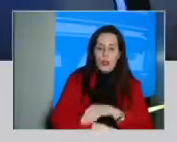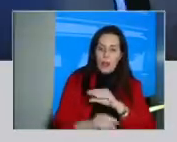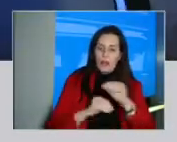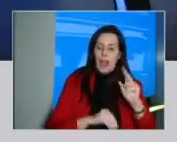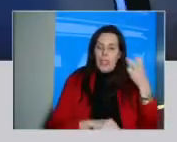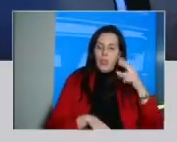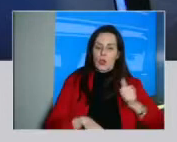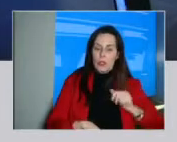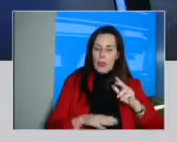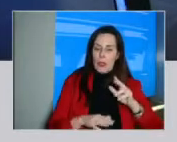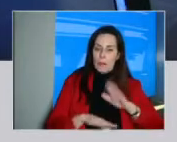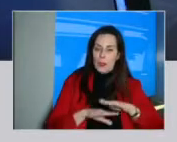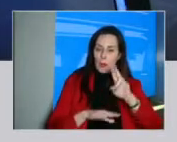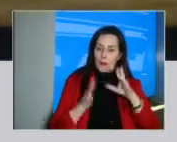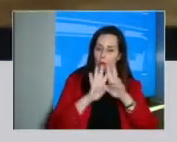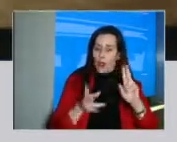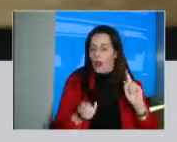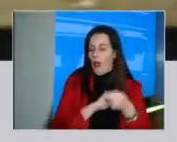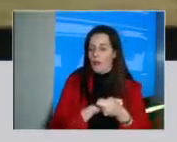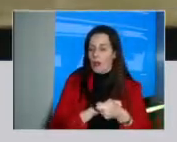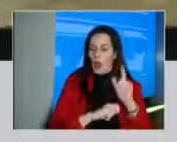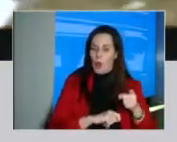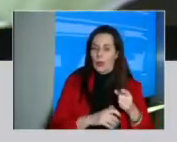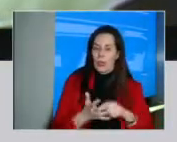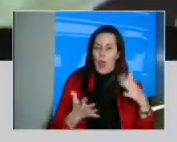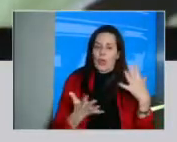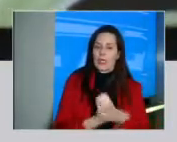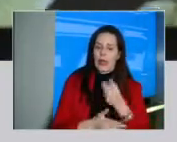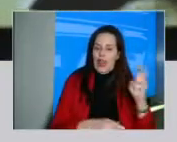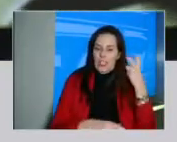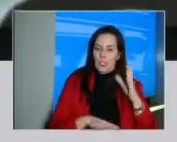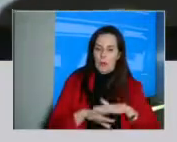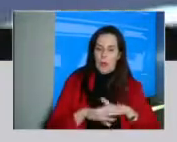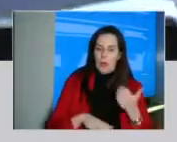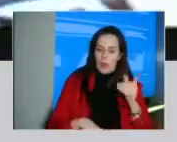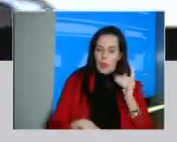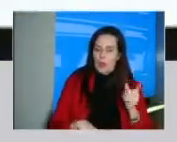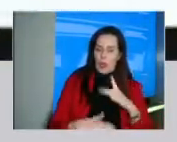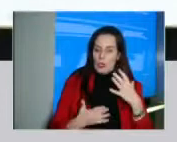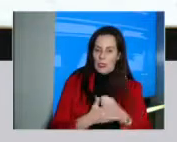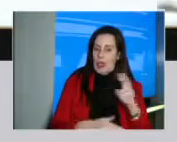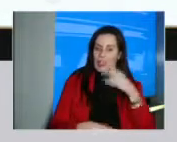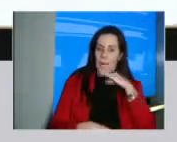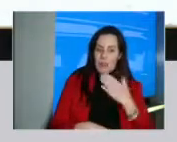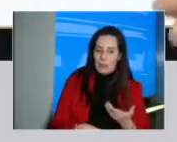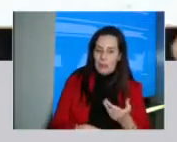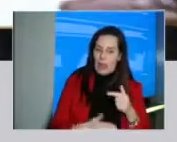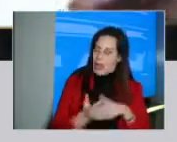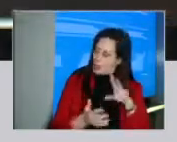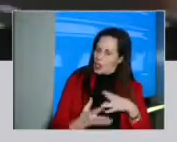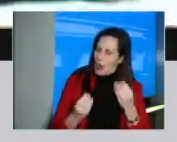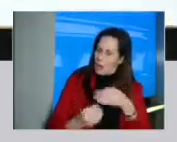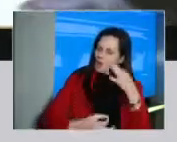מקצועי. ב-2018 היא הפכה לגיוס חובה. למה? כי היא לא הצליחה פשוט לגייס. לא הצליחה לגייס מספיק. ולכן יש כאן